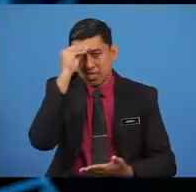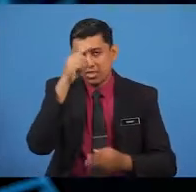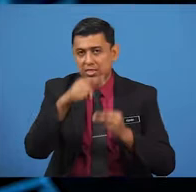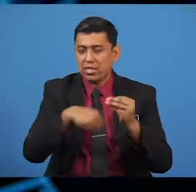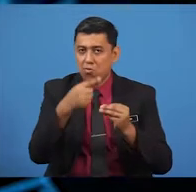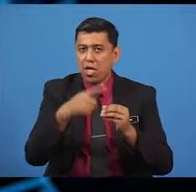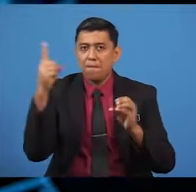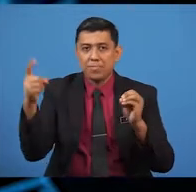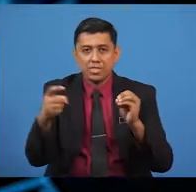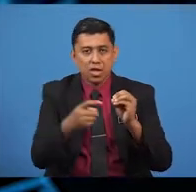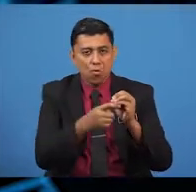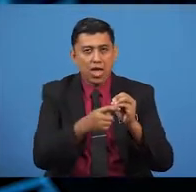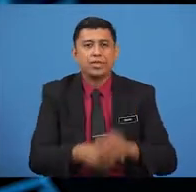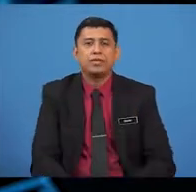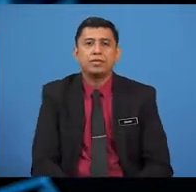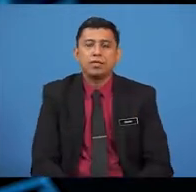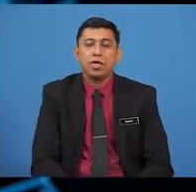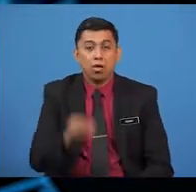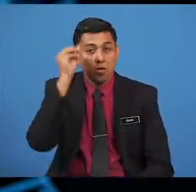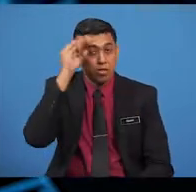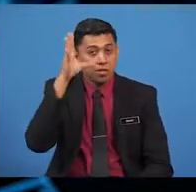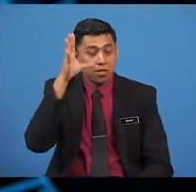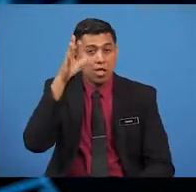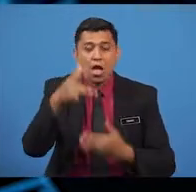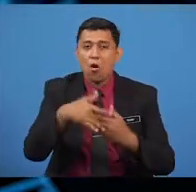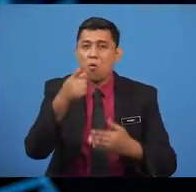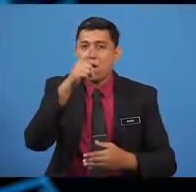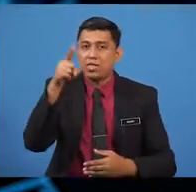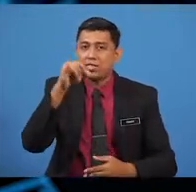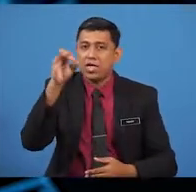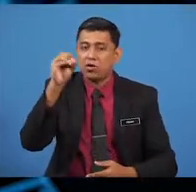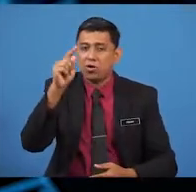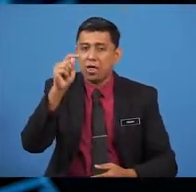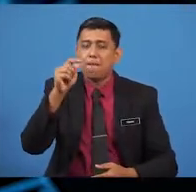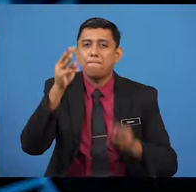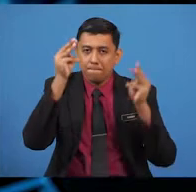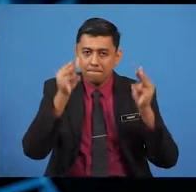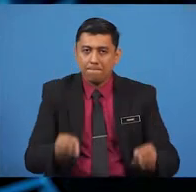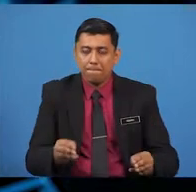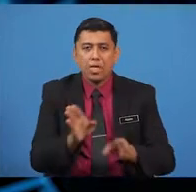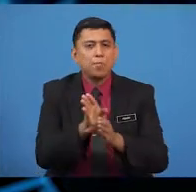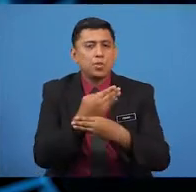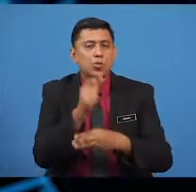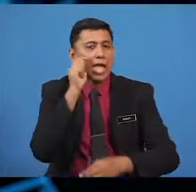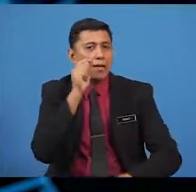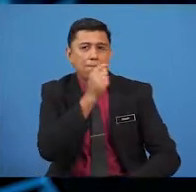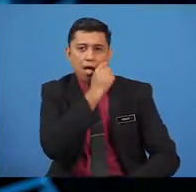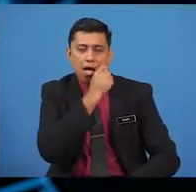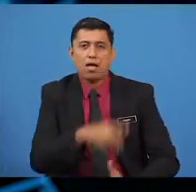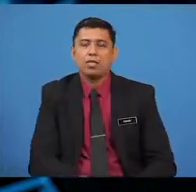tentang persenyawaan, perkembangan awal zigot manusia, pembentukan